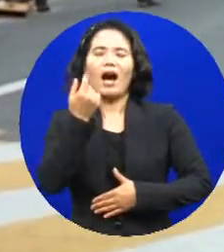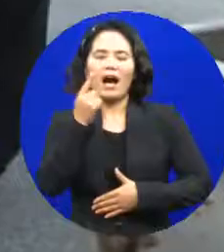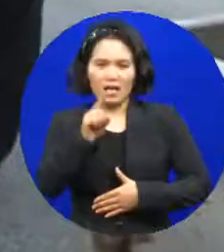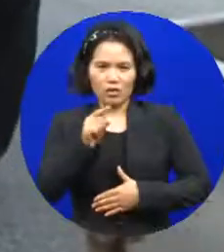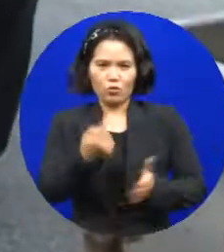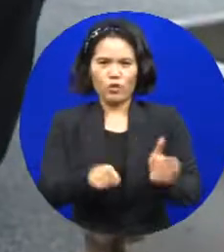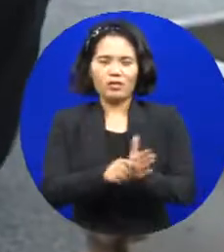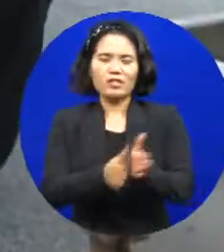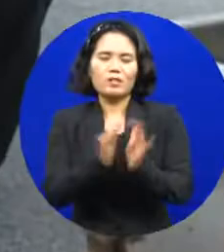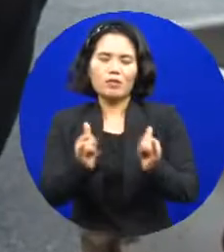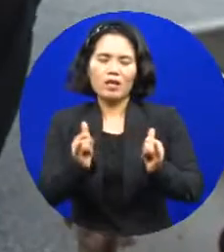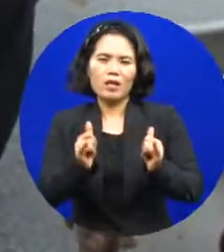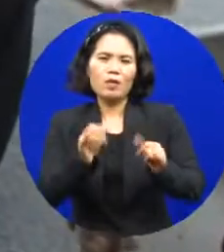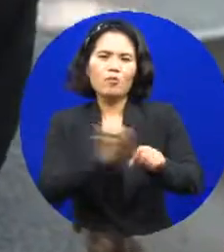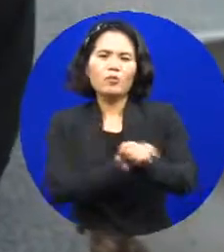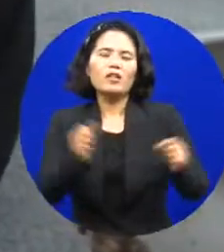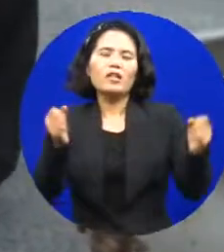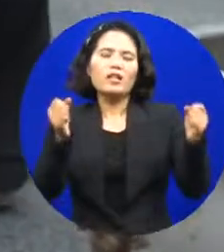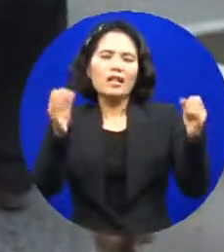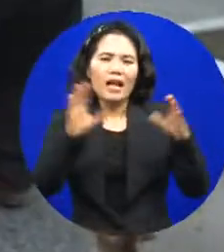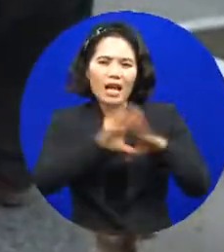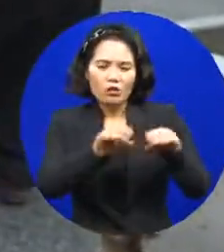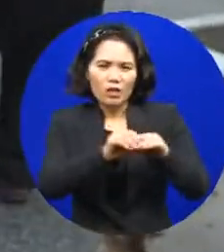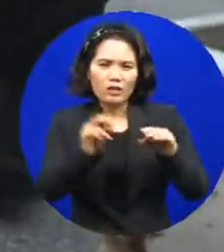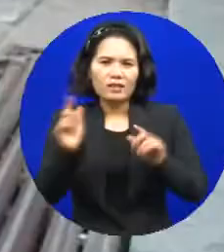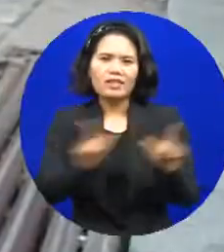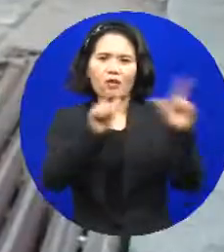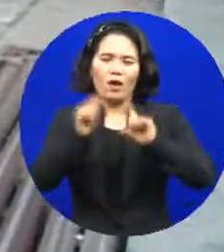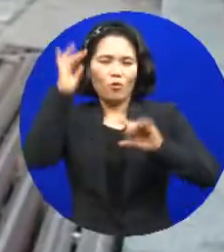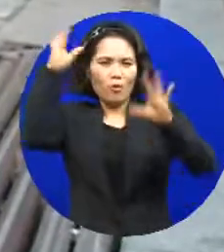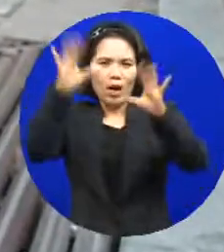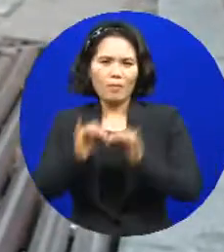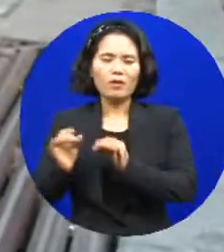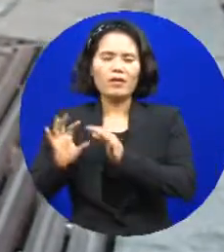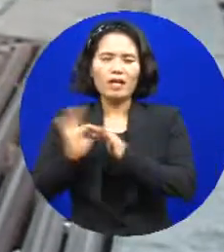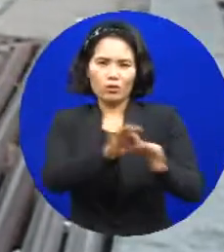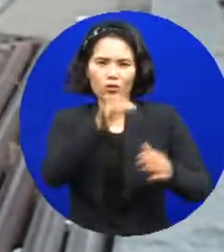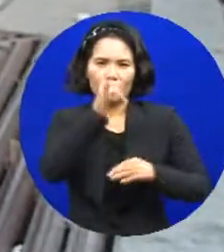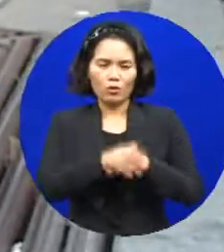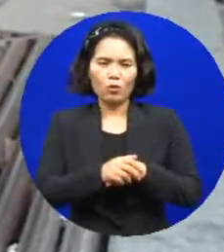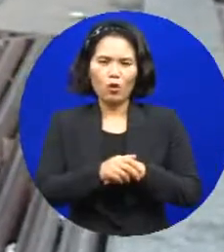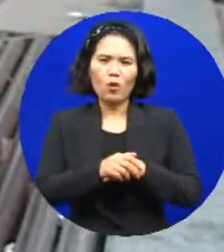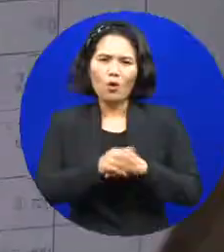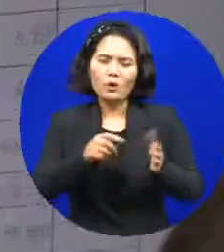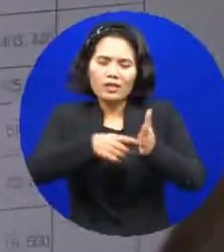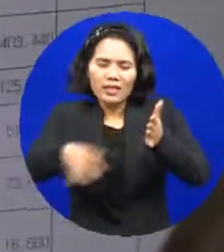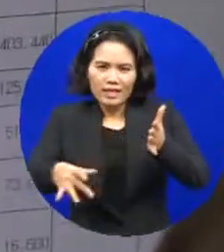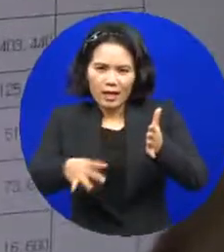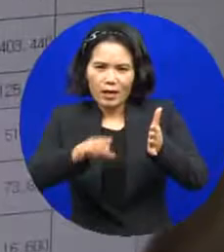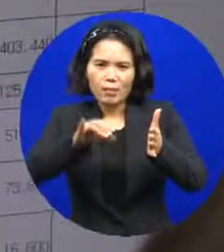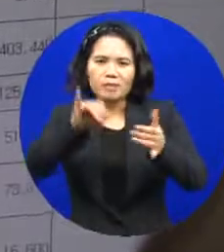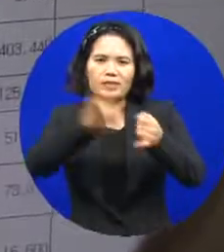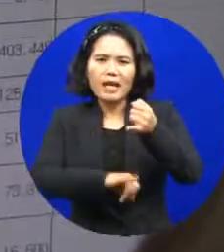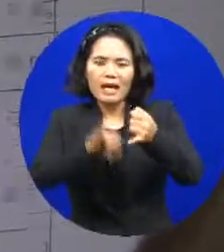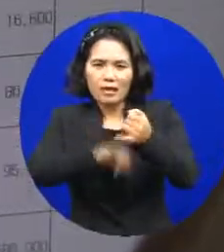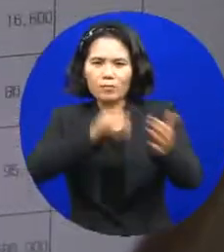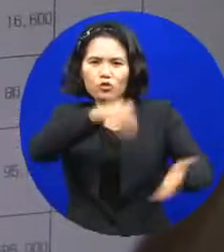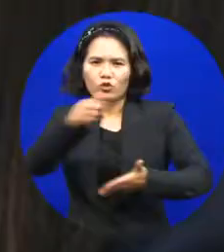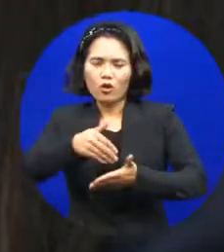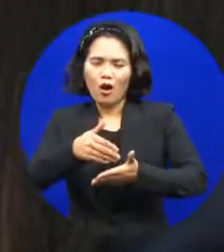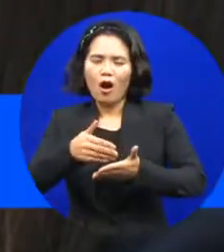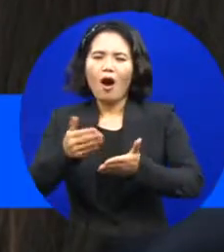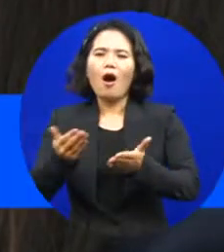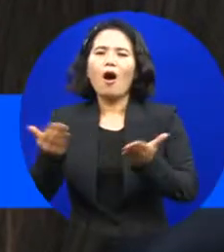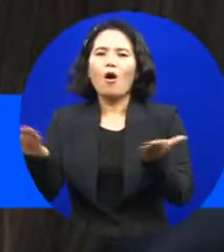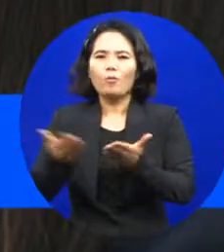위해 시민 불편을 해소하는 생활 공감형 사업은 지속적으로 추진하고 시유지 매각과 체납세 징수, 공무원